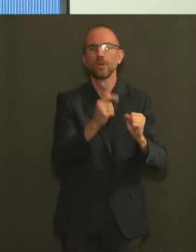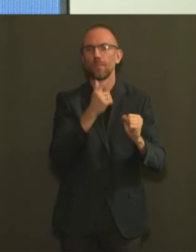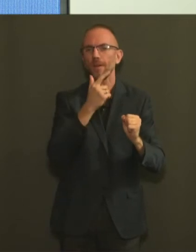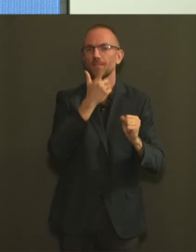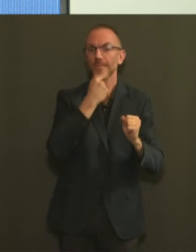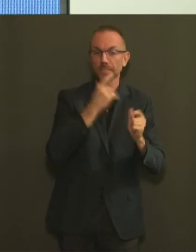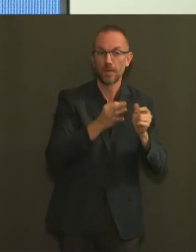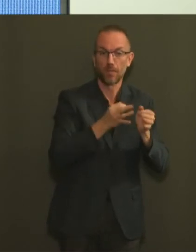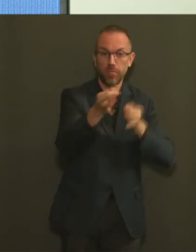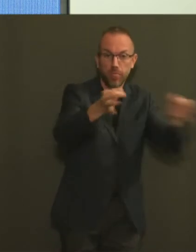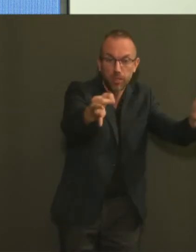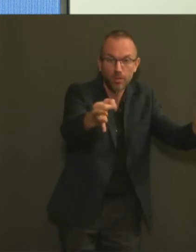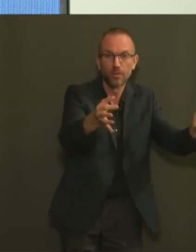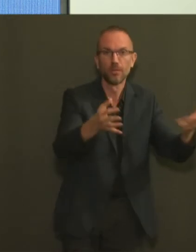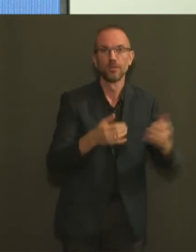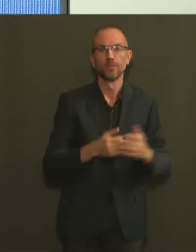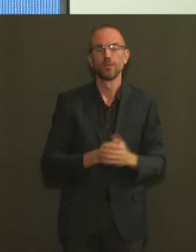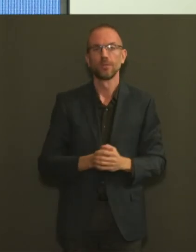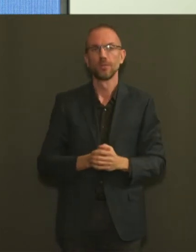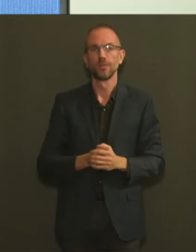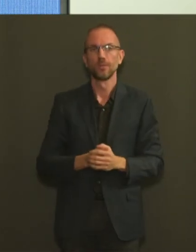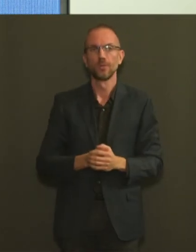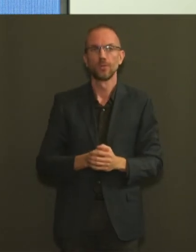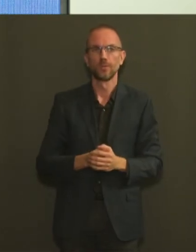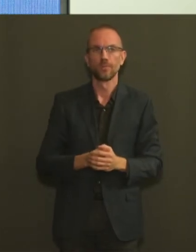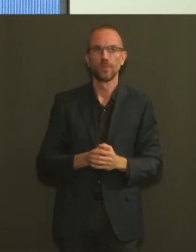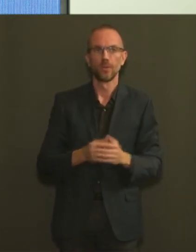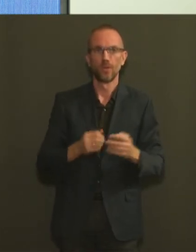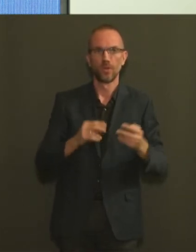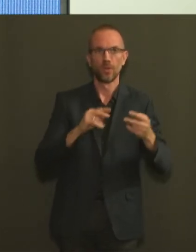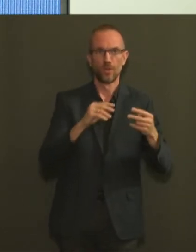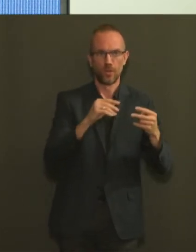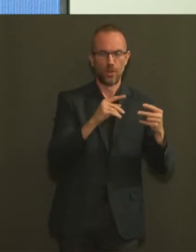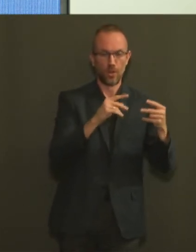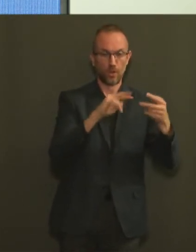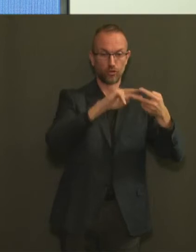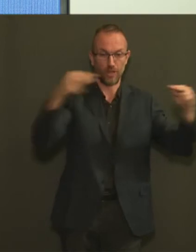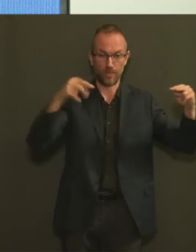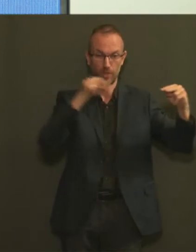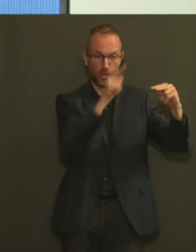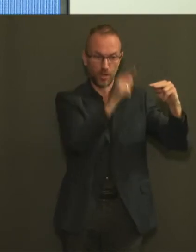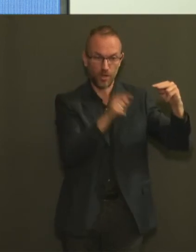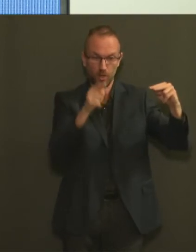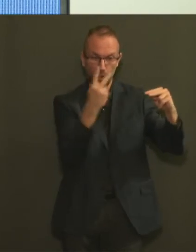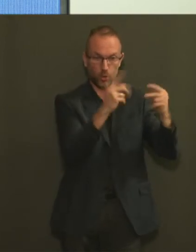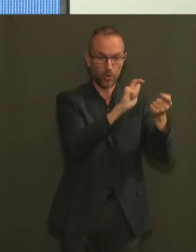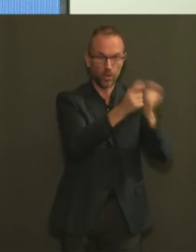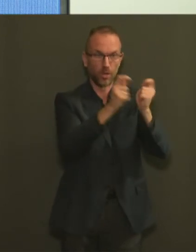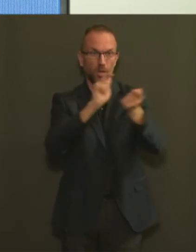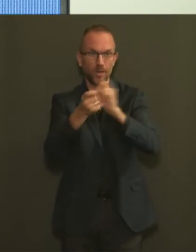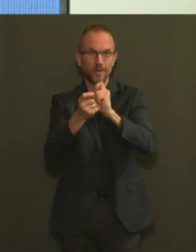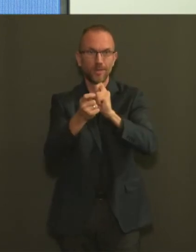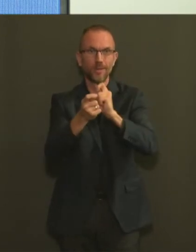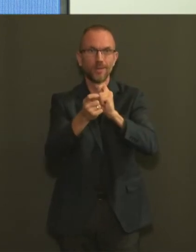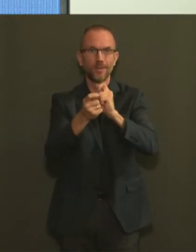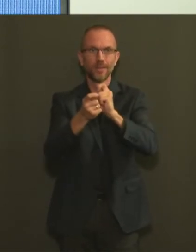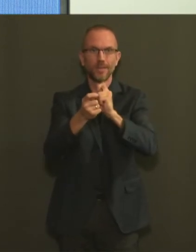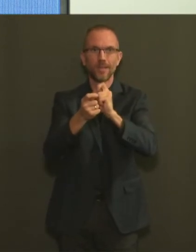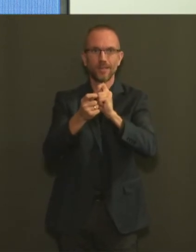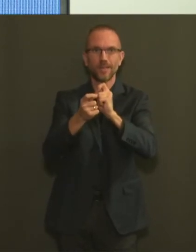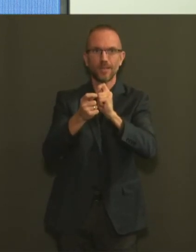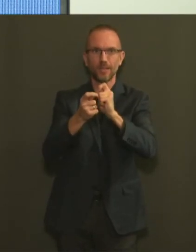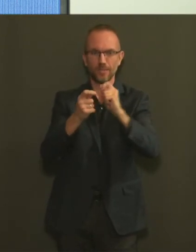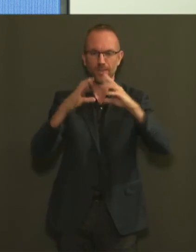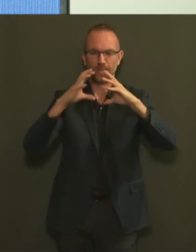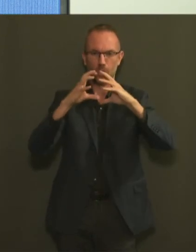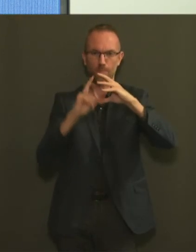de ces mutations se trouve sur la spark protéines l'une d'entre elles se trouve